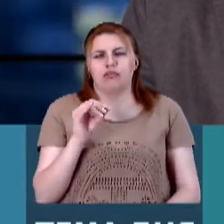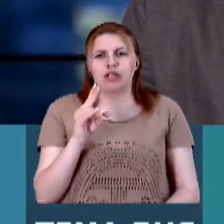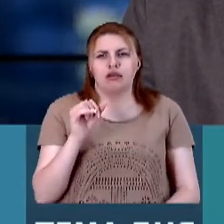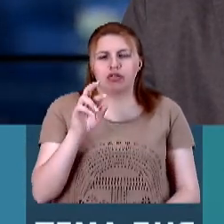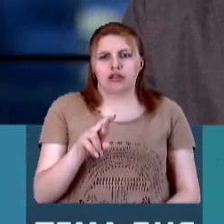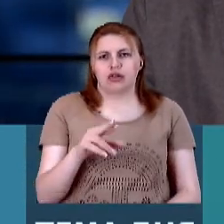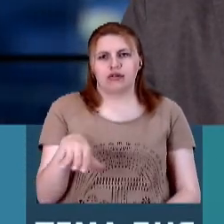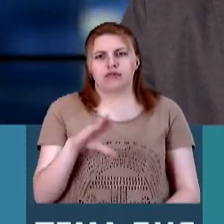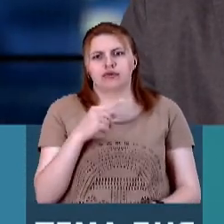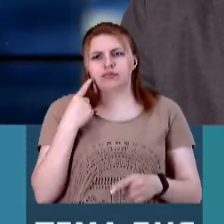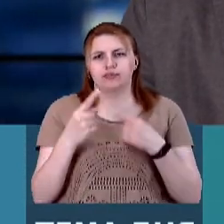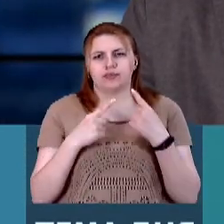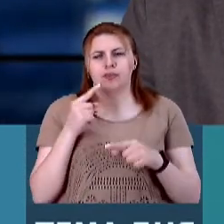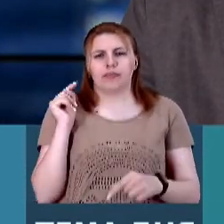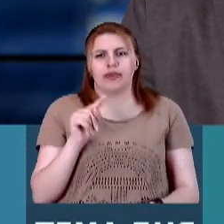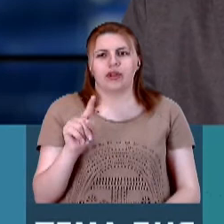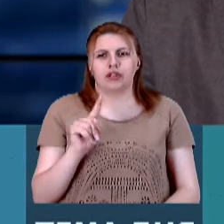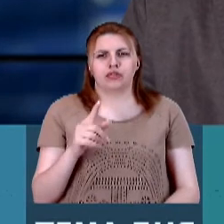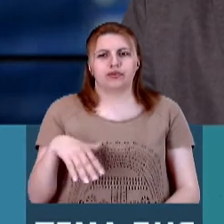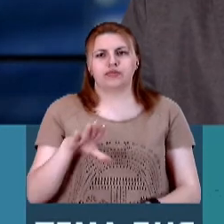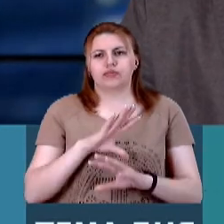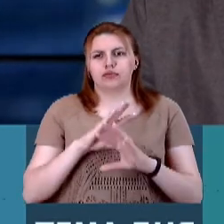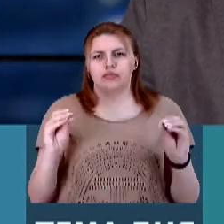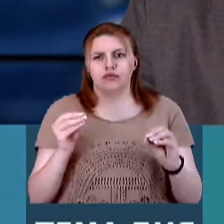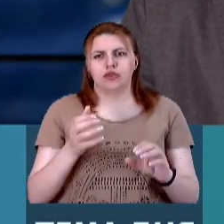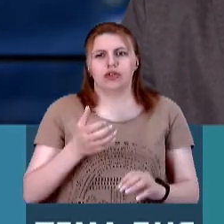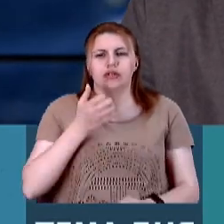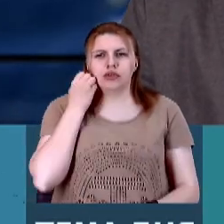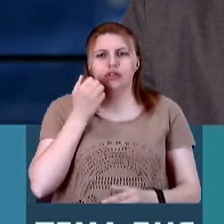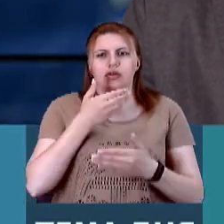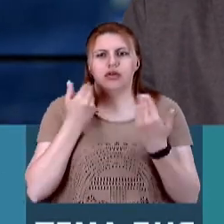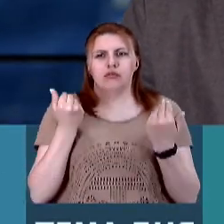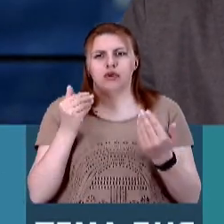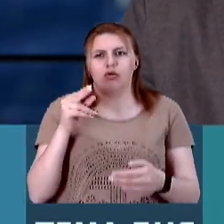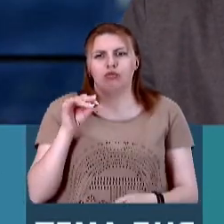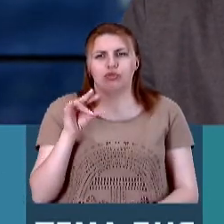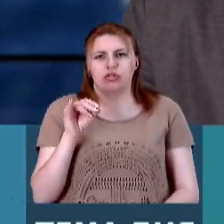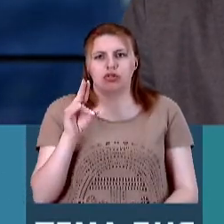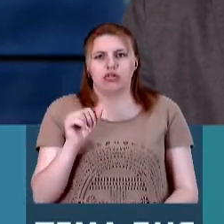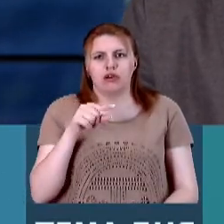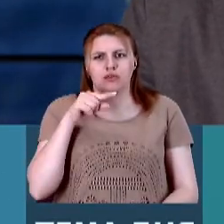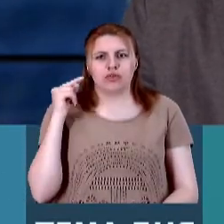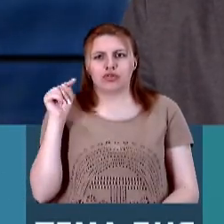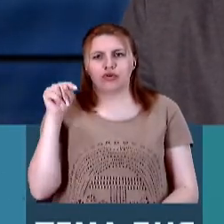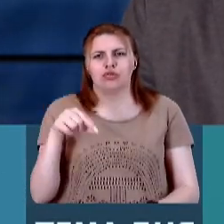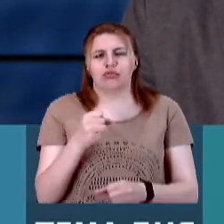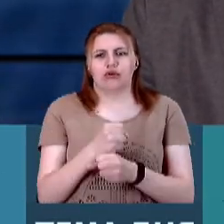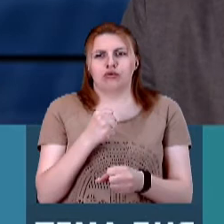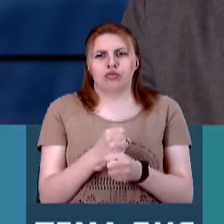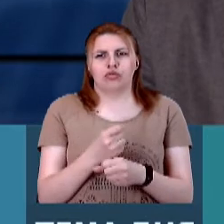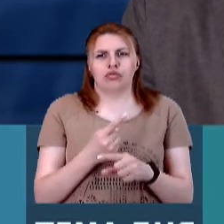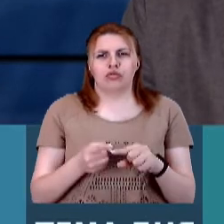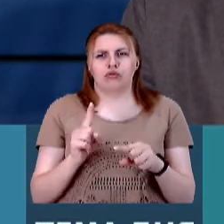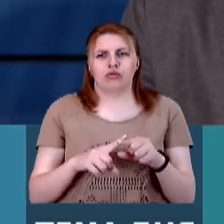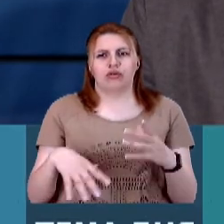каже за те, що все, шансів нема у Путіна, у Росії щось тут робити. Тому все це, ну, я